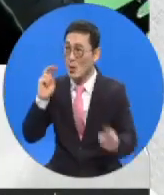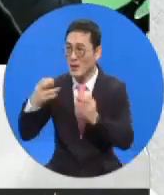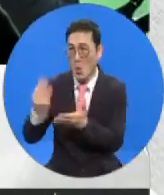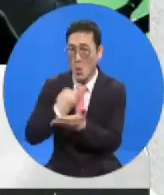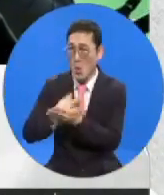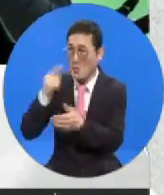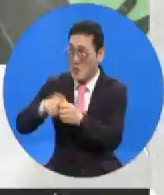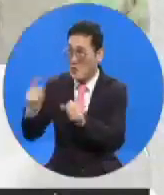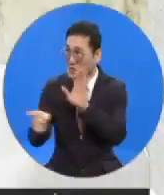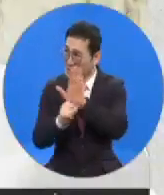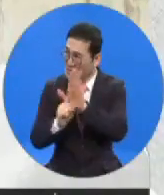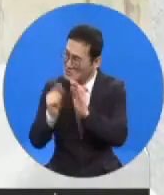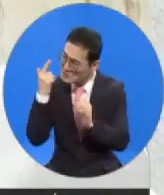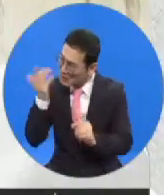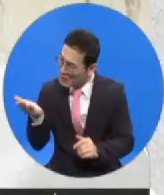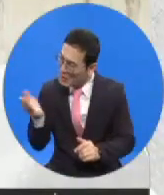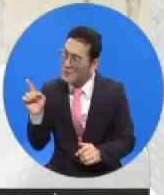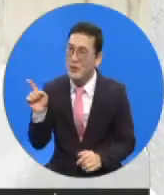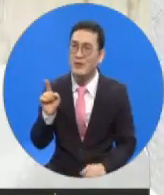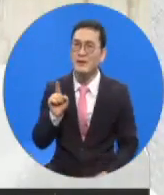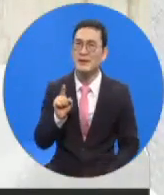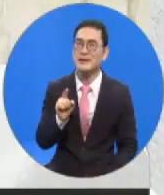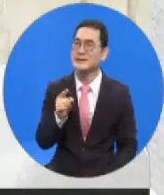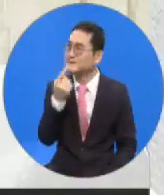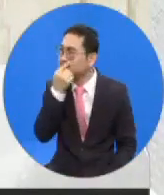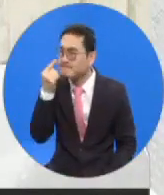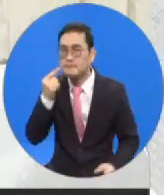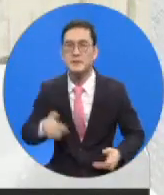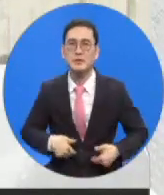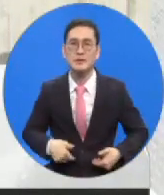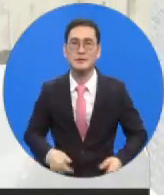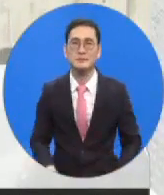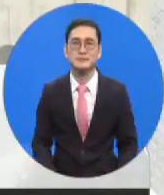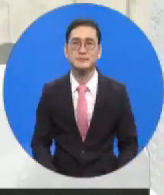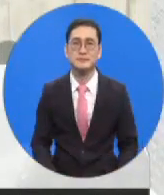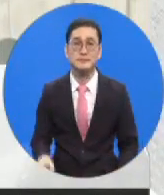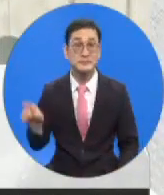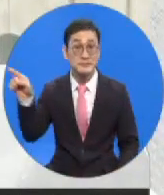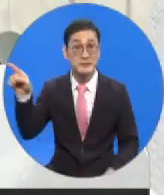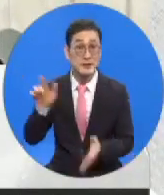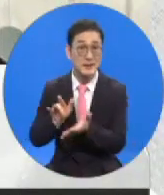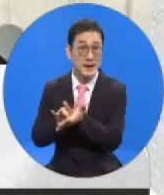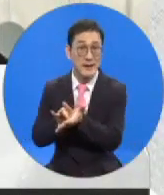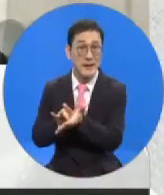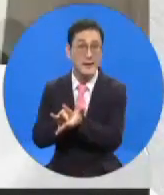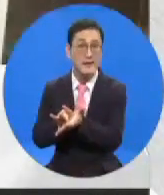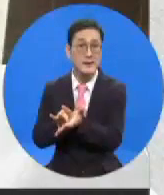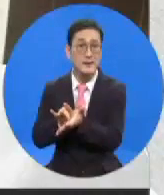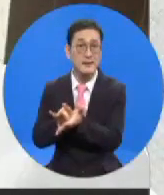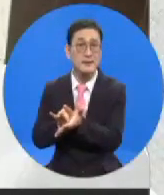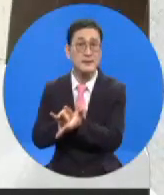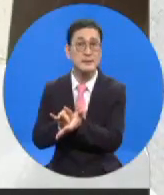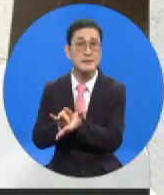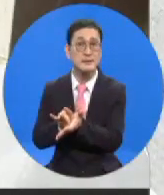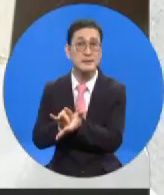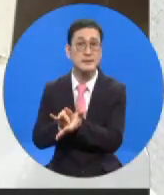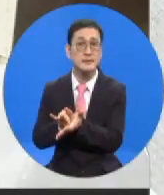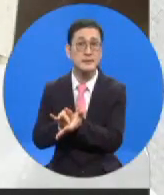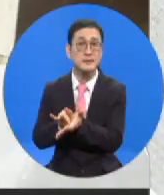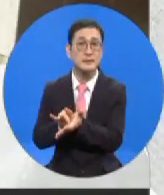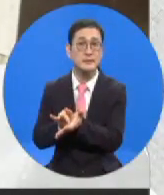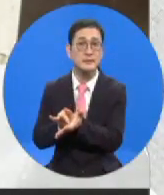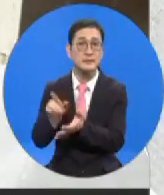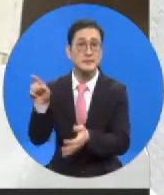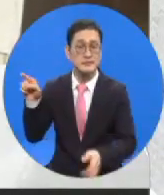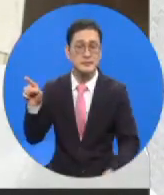그 두 번째는 저 화이자에서 개발한 저 백신이요. 우리 지난번에 독감 백신 유통에 대해서 많은 문제가